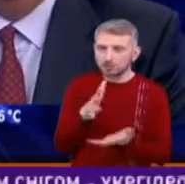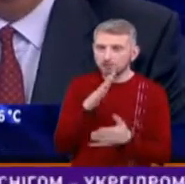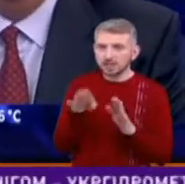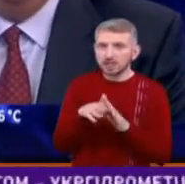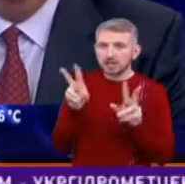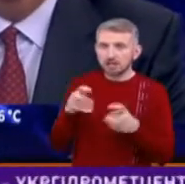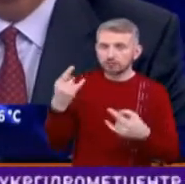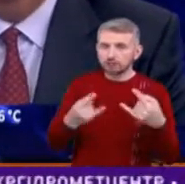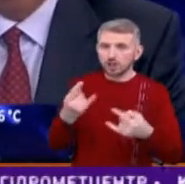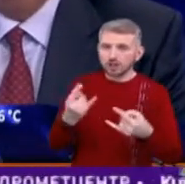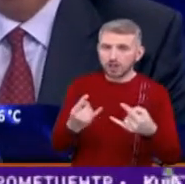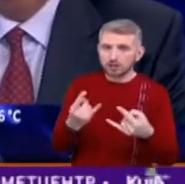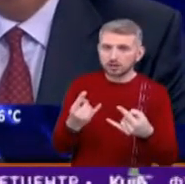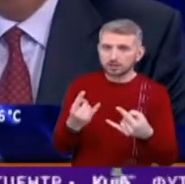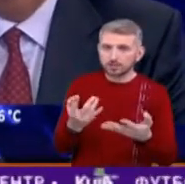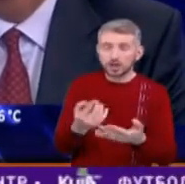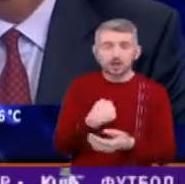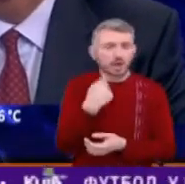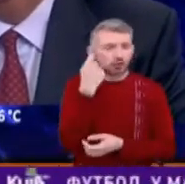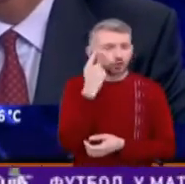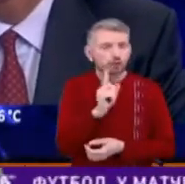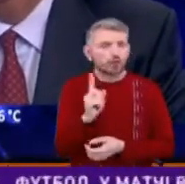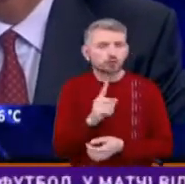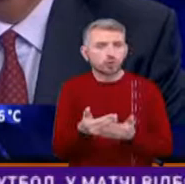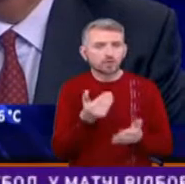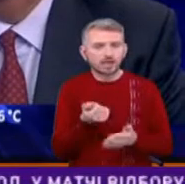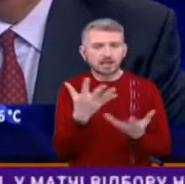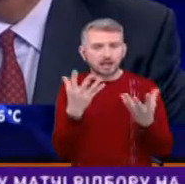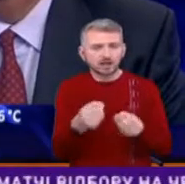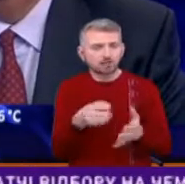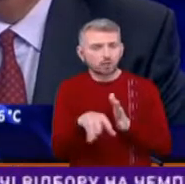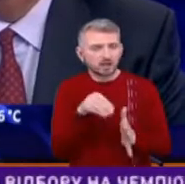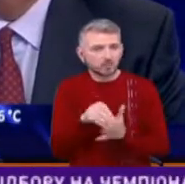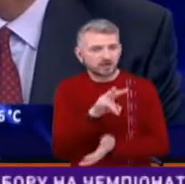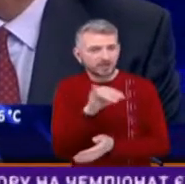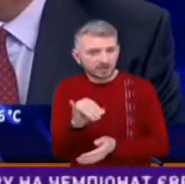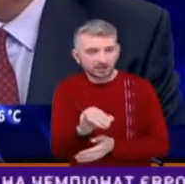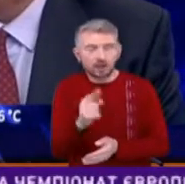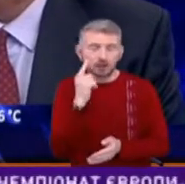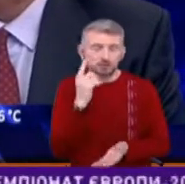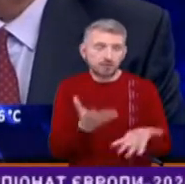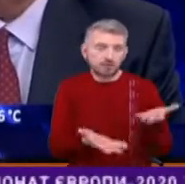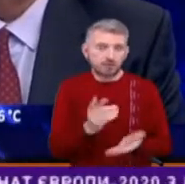назвою телеканал той? Я думаю, що за кілька днів до виборів ні, але напевно, що